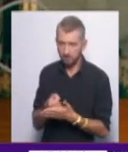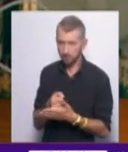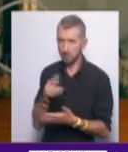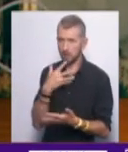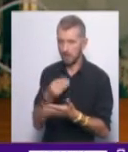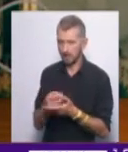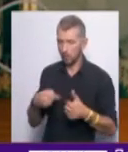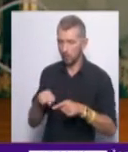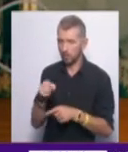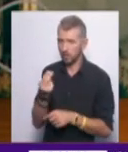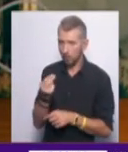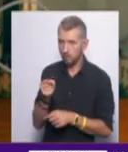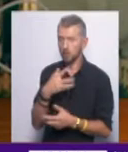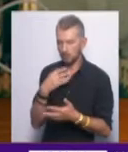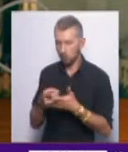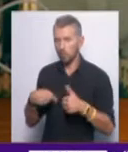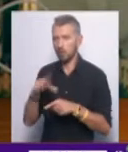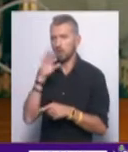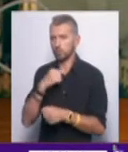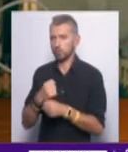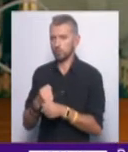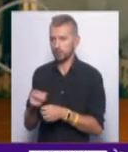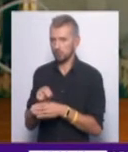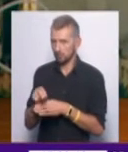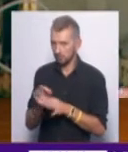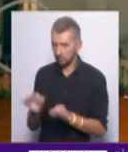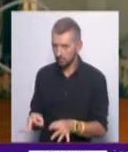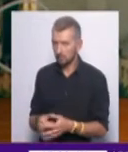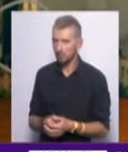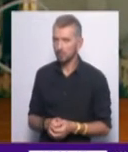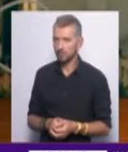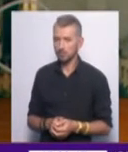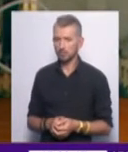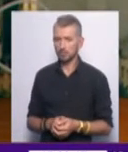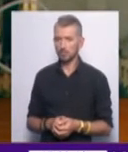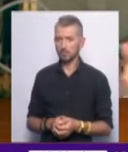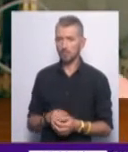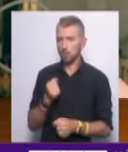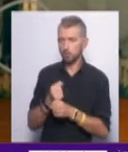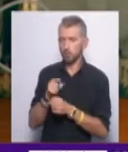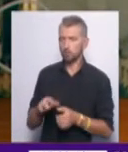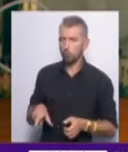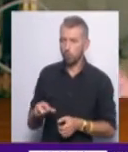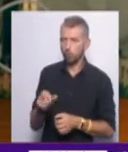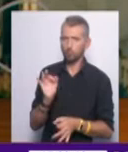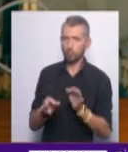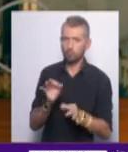кошти, той у себе на окрузі зможе правильно це зробити, зробити цю дорогу нормальною і за Київенерго, як то кажуть, прибрати. Всі